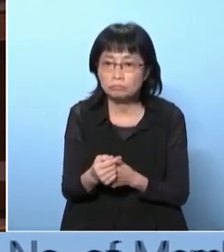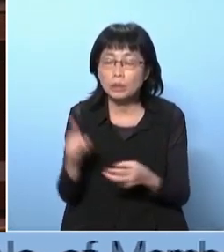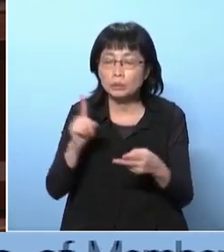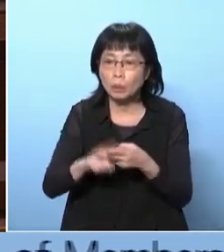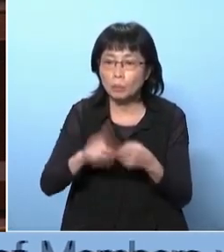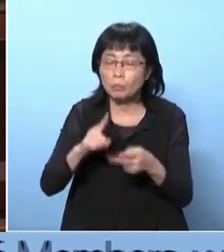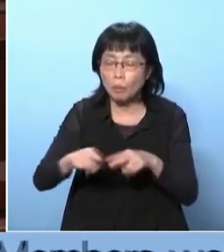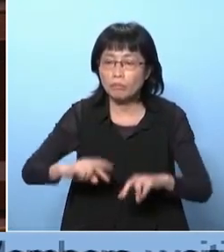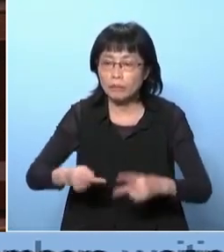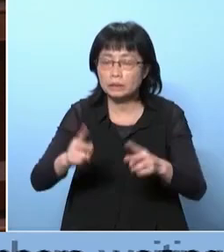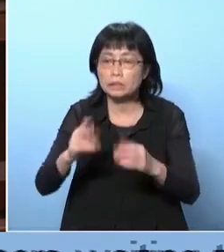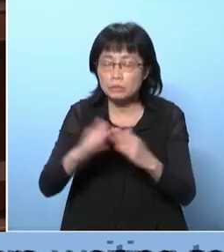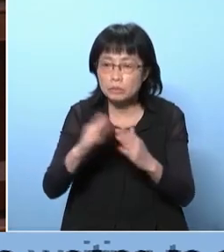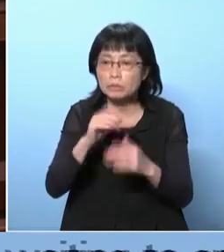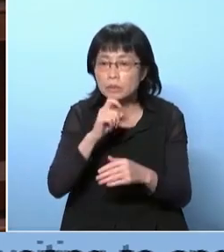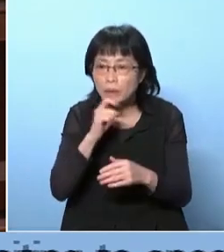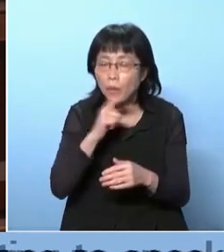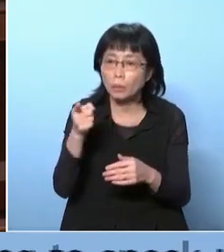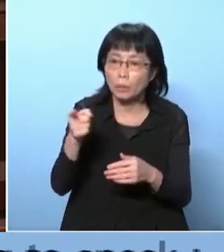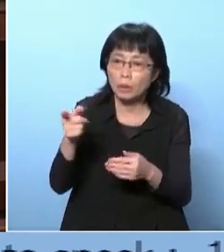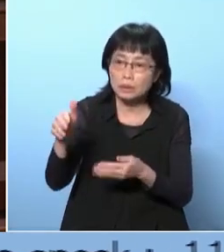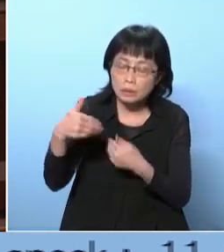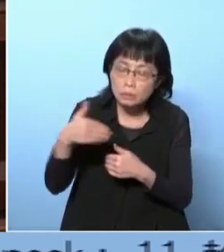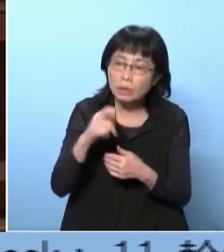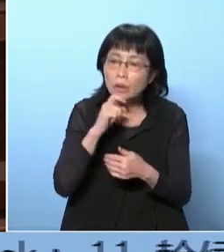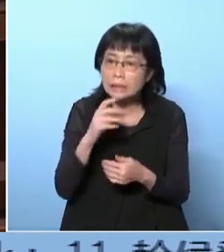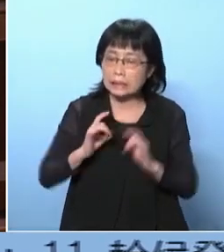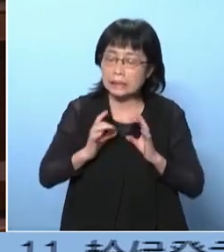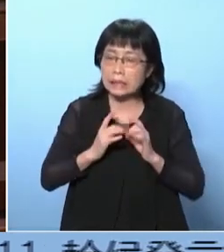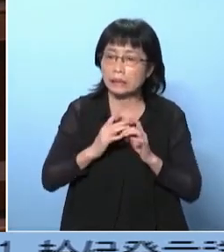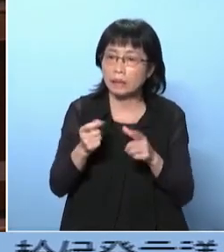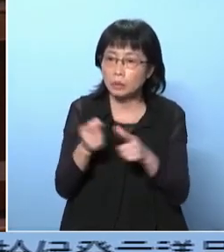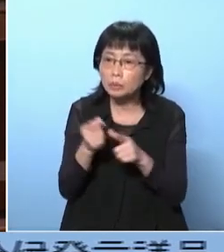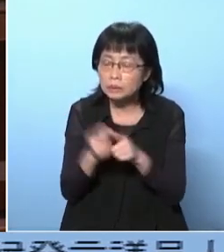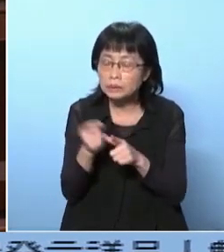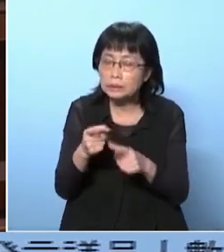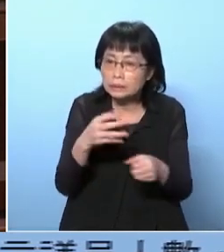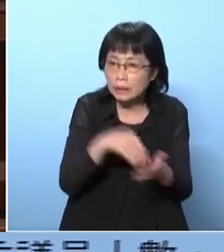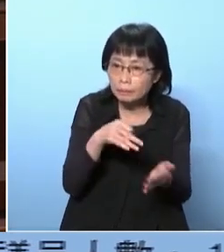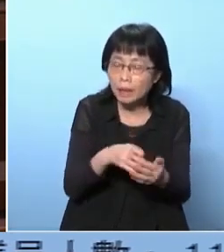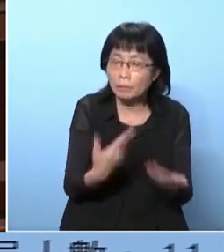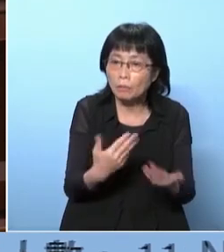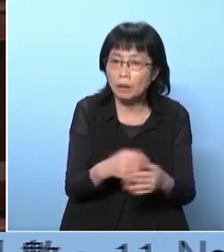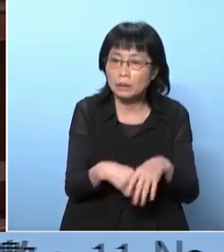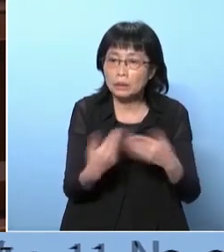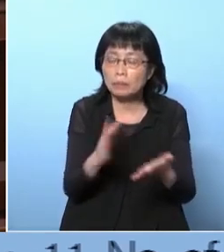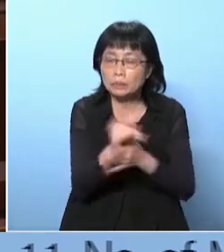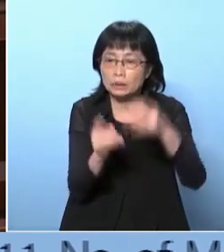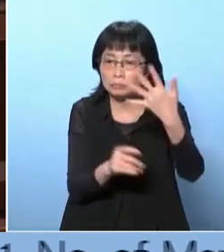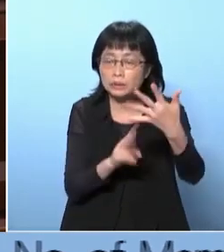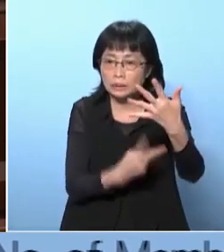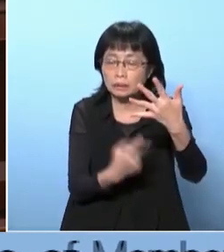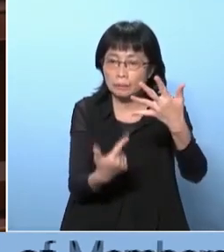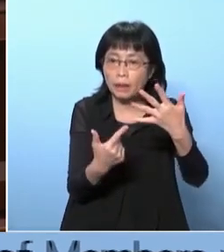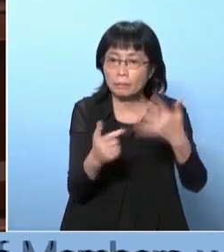同的推展模式，包括引入私人機構投資者參與項目。土拓署已經在今年5月28日開展了為